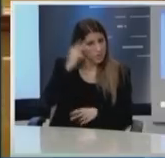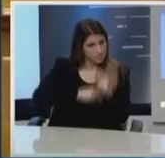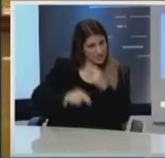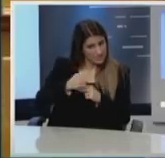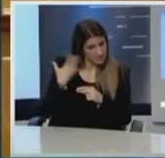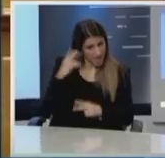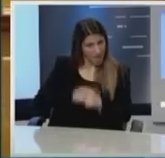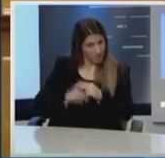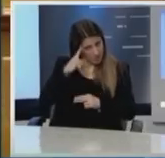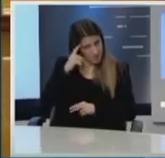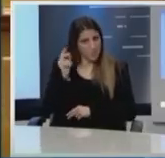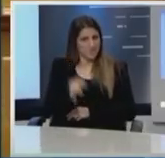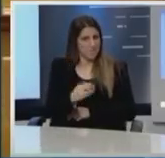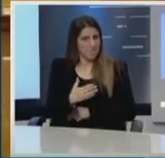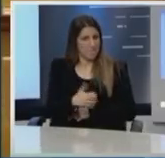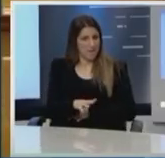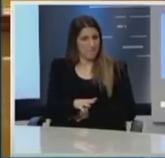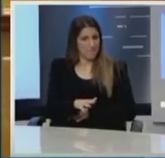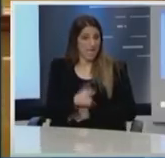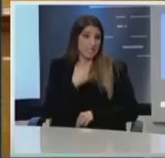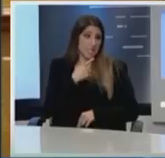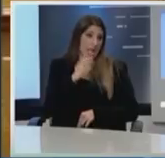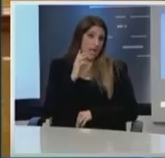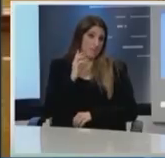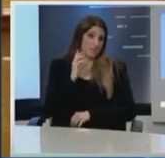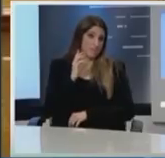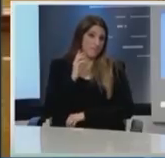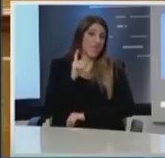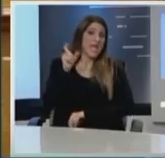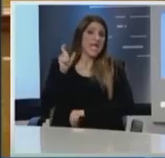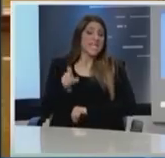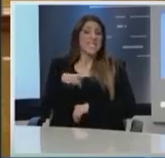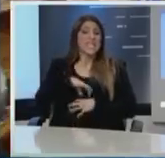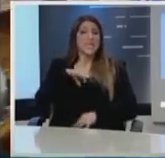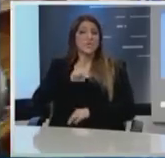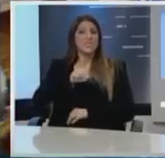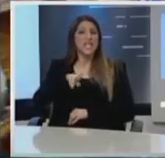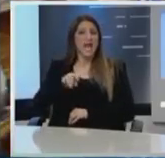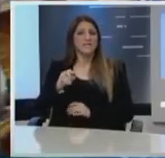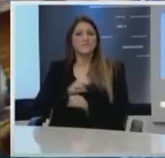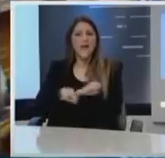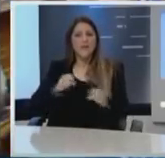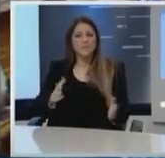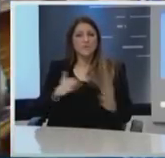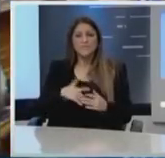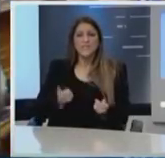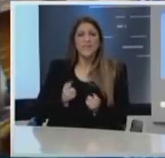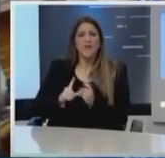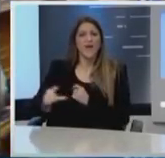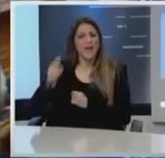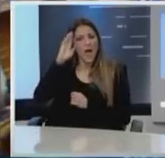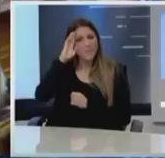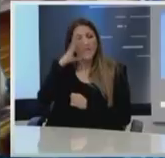τελευταίες εκλογές. Έτσι μας λένε. Ο κύριος Σαράκης λοιπόν γιατί δεν σας ενημέρωσε τι πάει να κάνει στην